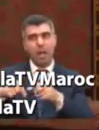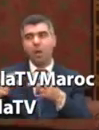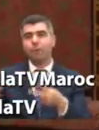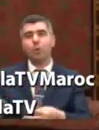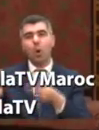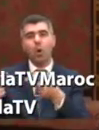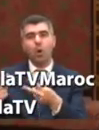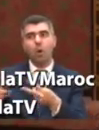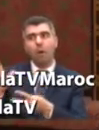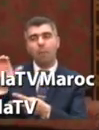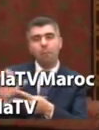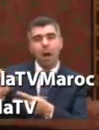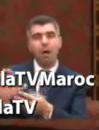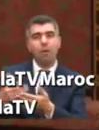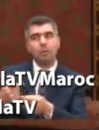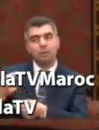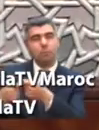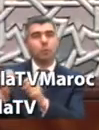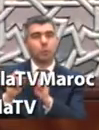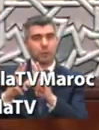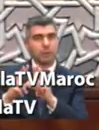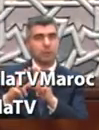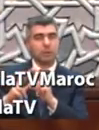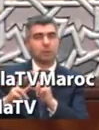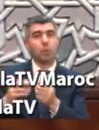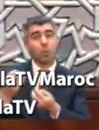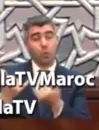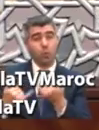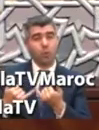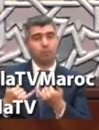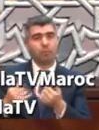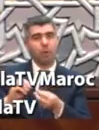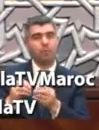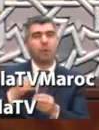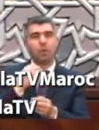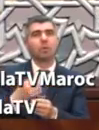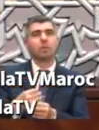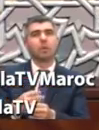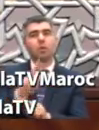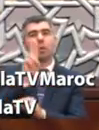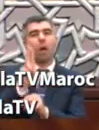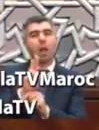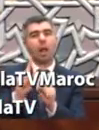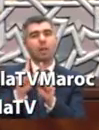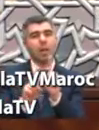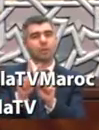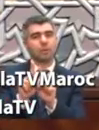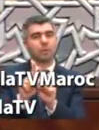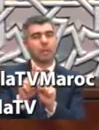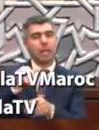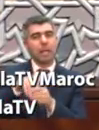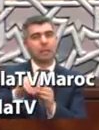ولكن المنتوج ديال الليمون. شكرا سيد الوزير. عارف اشكاليه وغادي نتبعوه ان شاء الله. اخر سؤال في هذا القطاع لفريق الاصاله